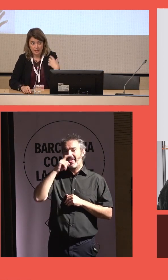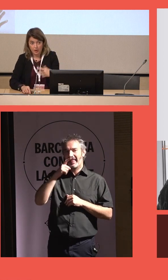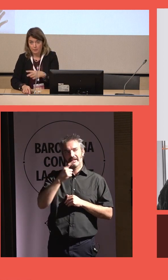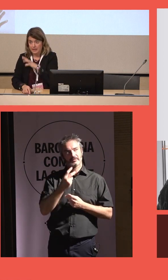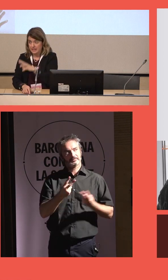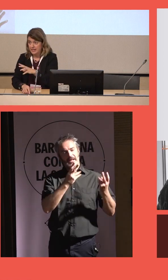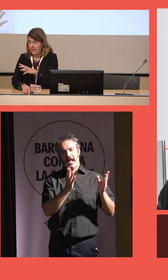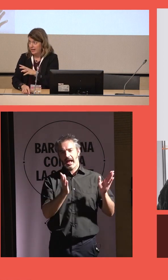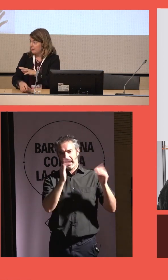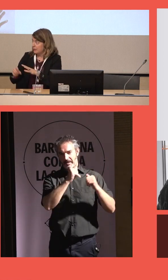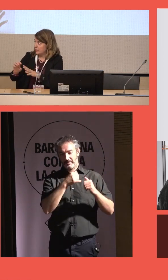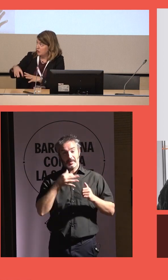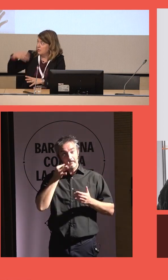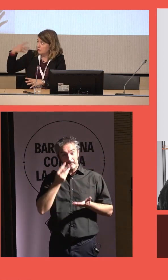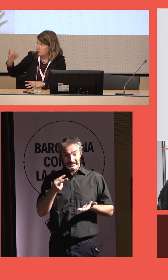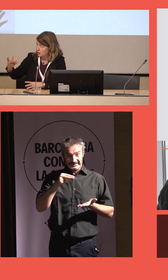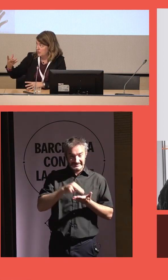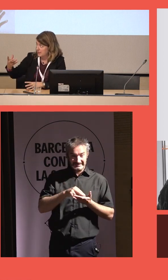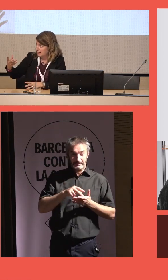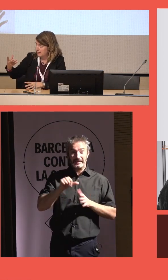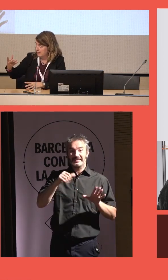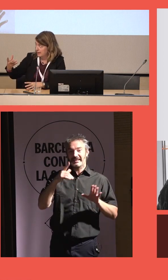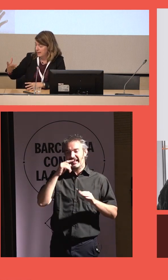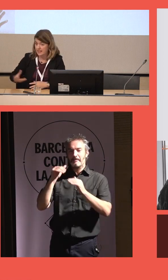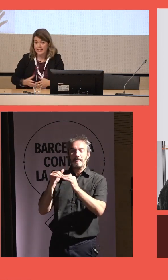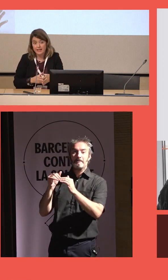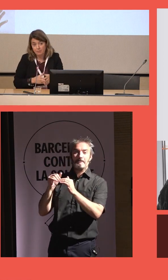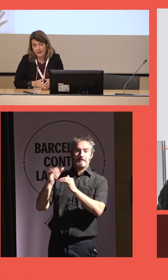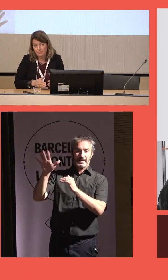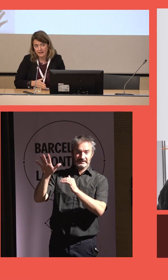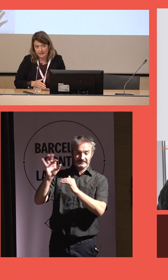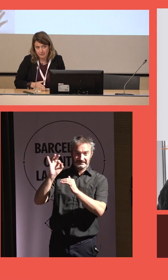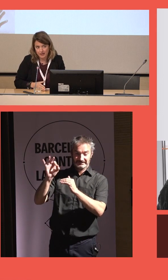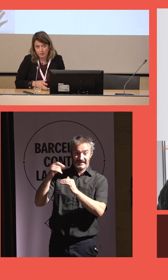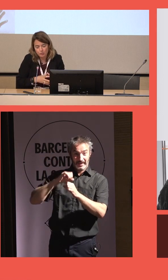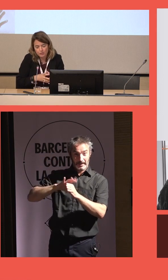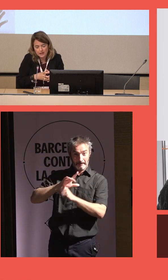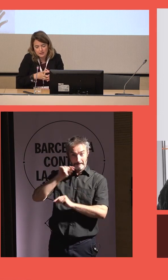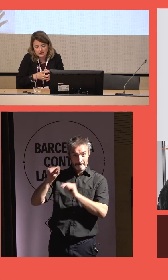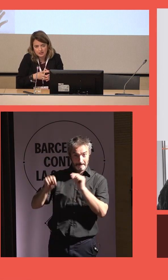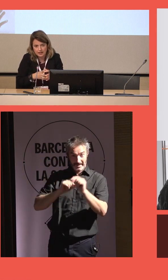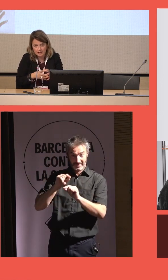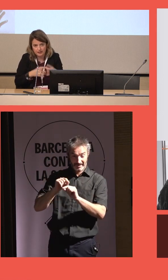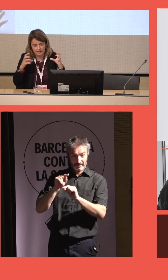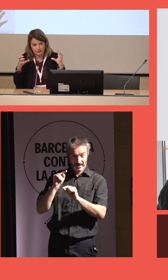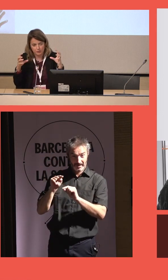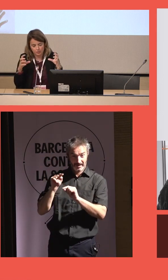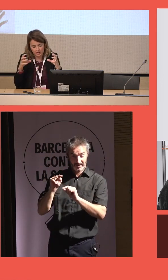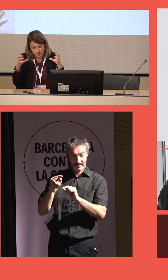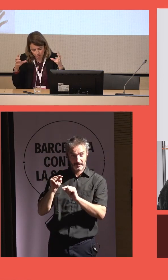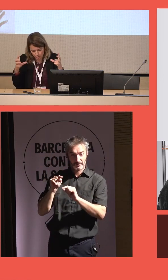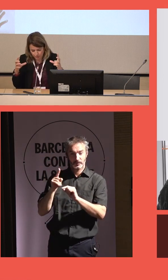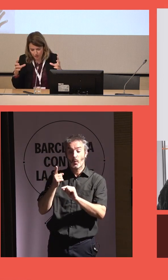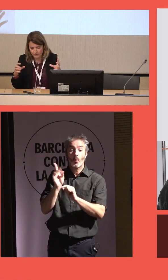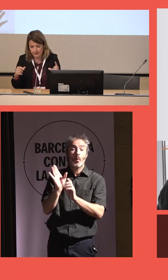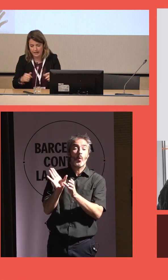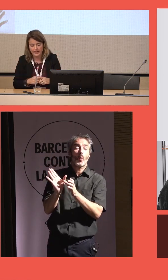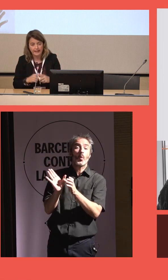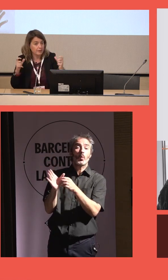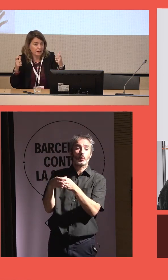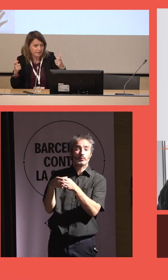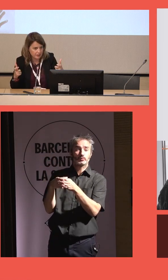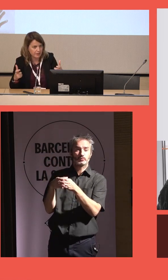nosaltres imagineu el presencial era per persones majors de 65 anys i en plena pandèmia un dels grups